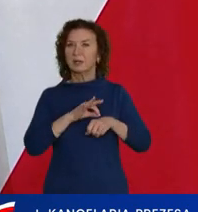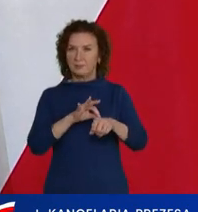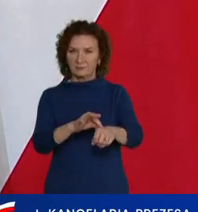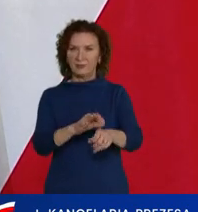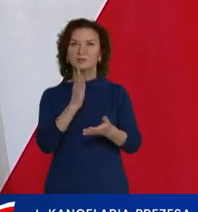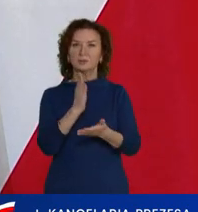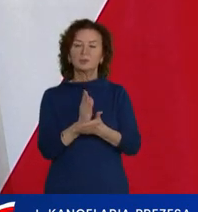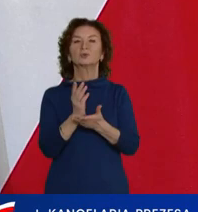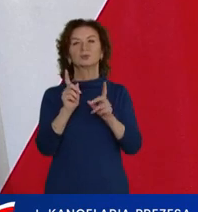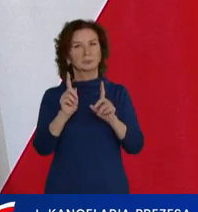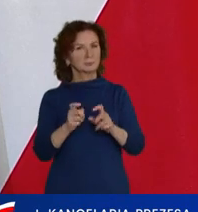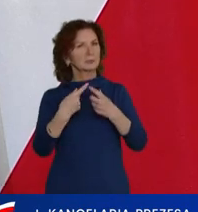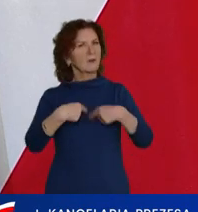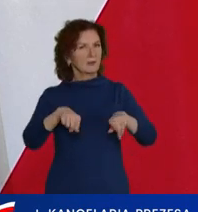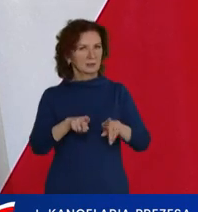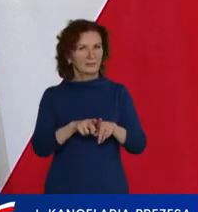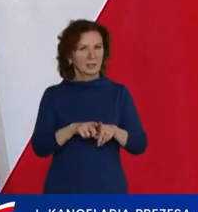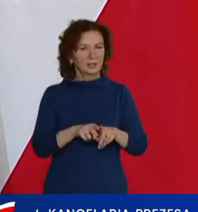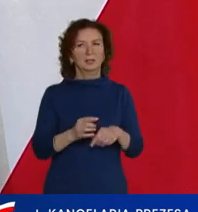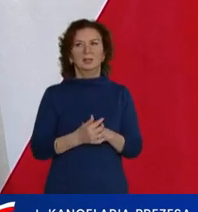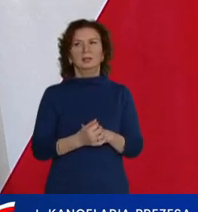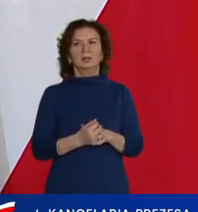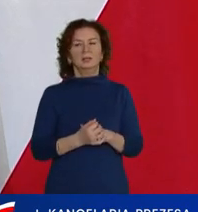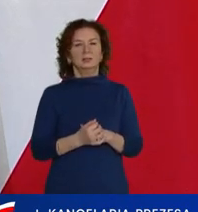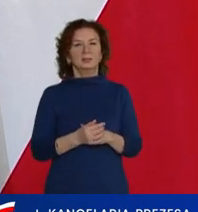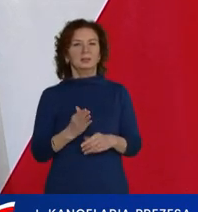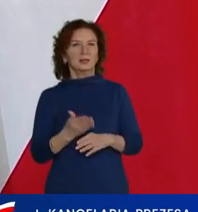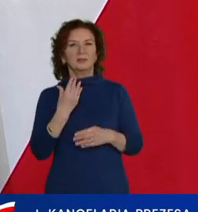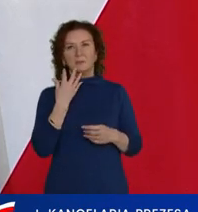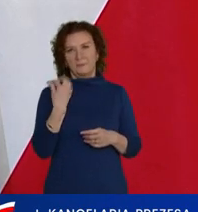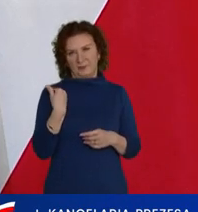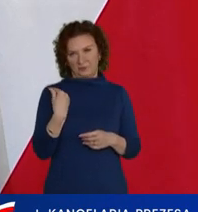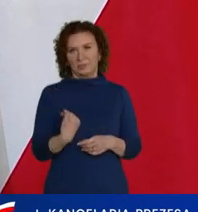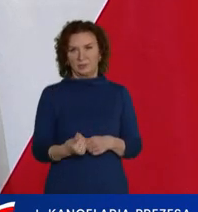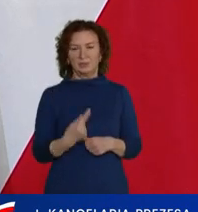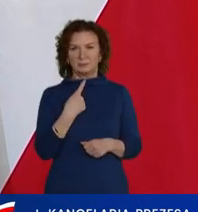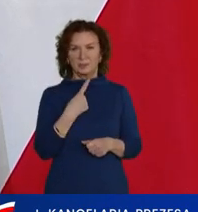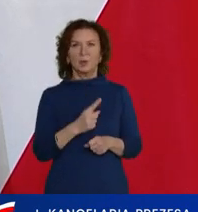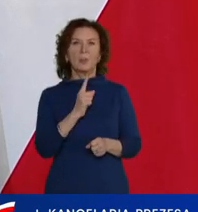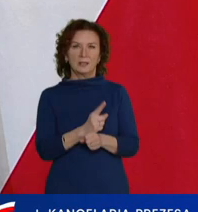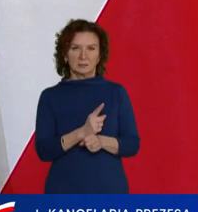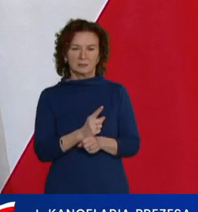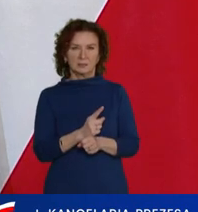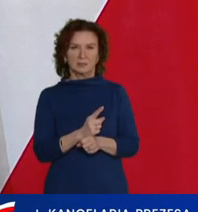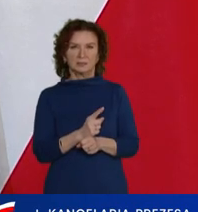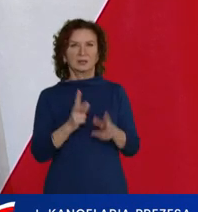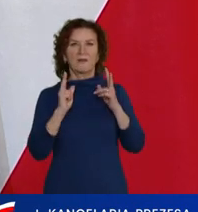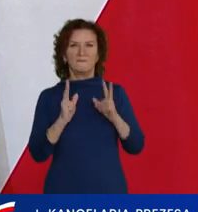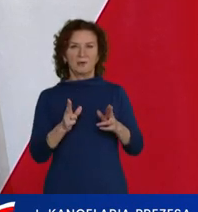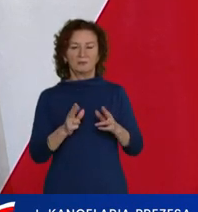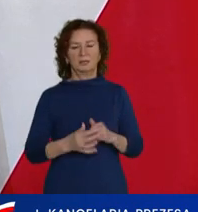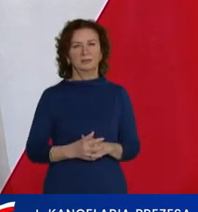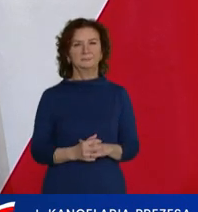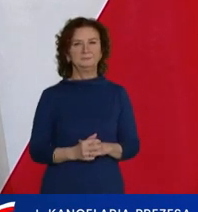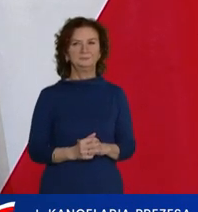są realizowane i w pewnym sensie wyprzedziły tą naszą decyzję formalną o dopuszczeniu